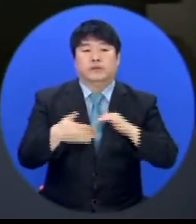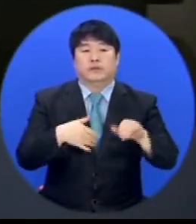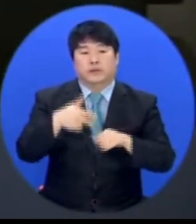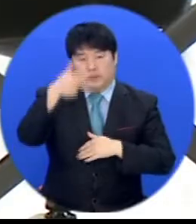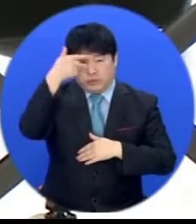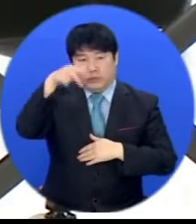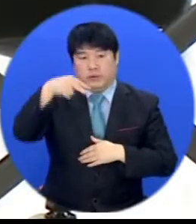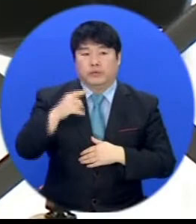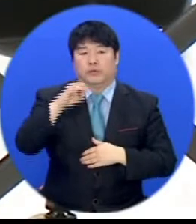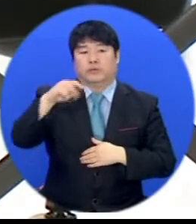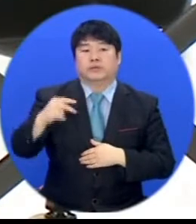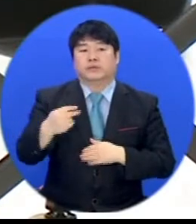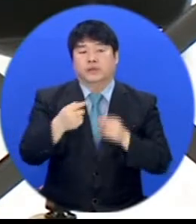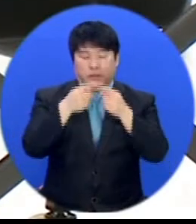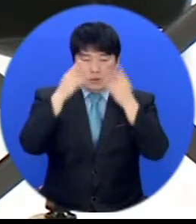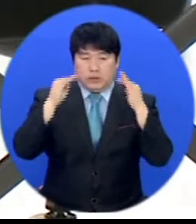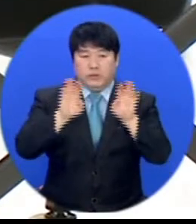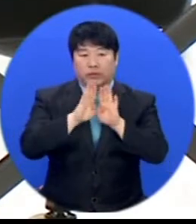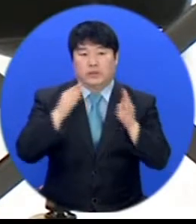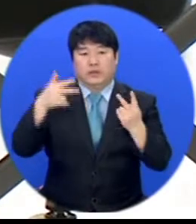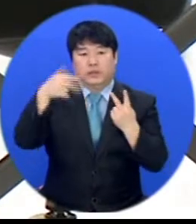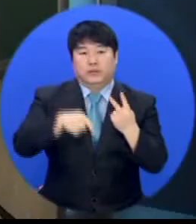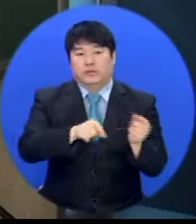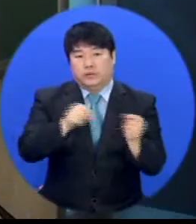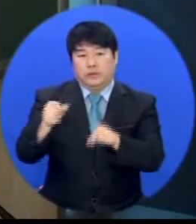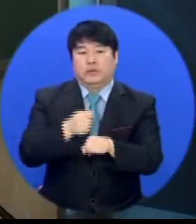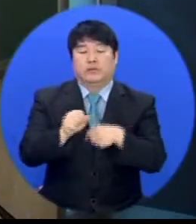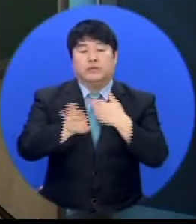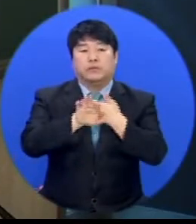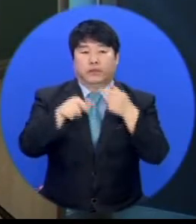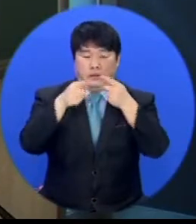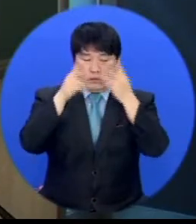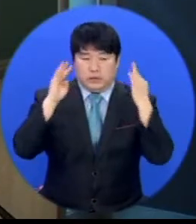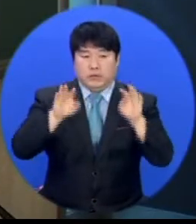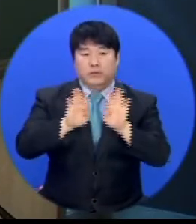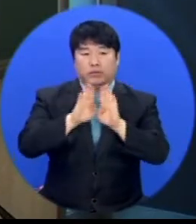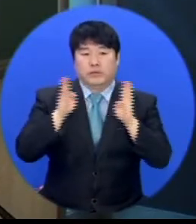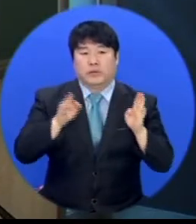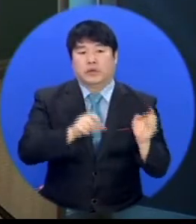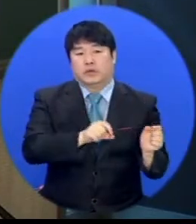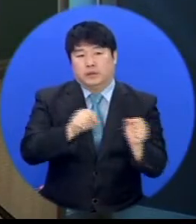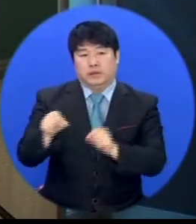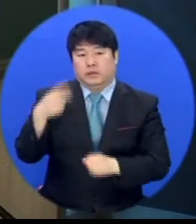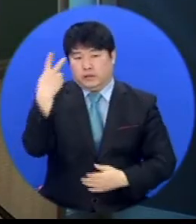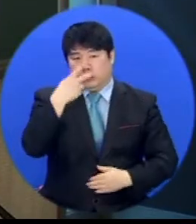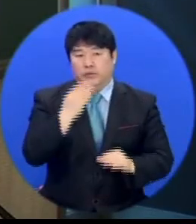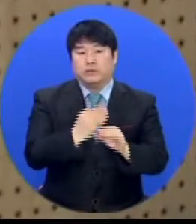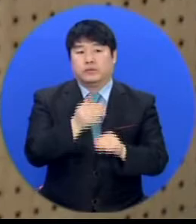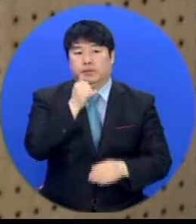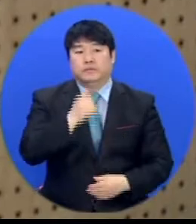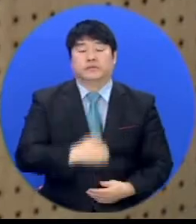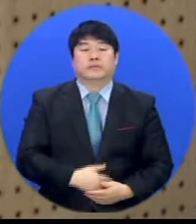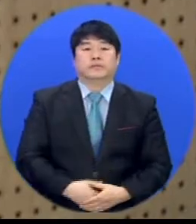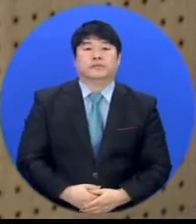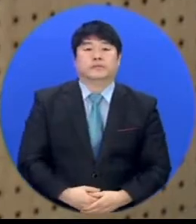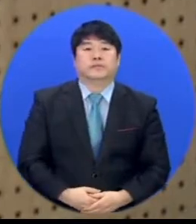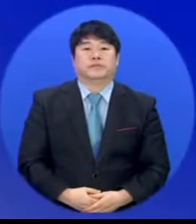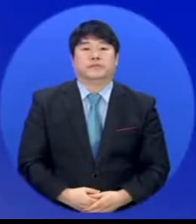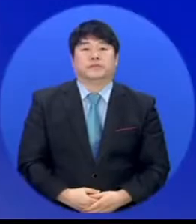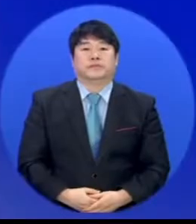조선대와 동신대도 개강을 2주 연기했고 다른 대학들도 개강 연기를 검토하고 있습니다.